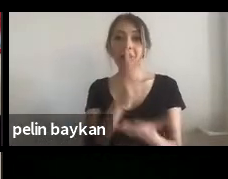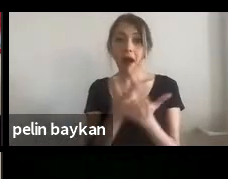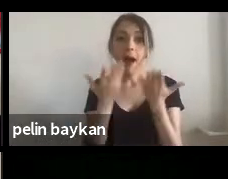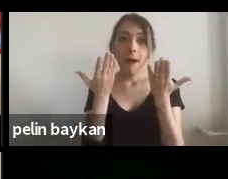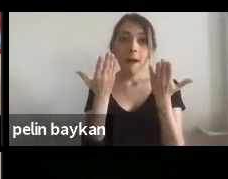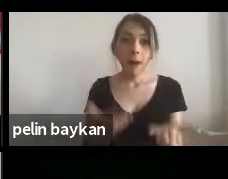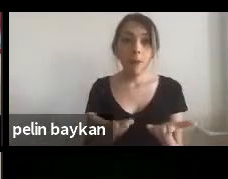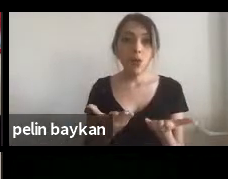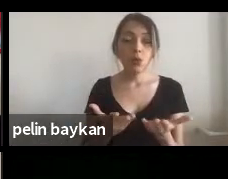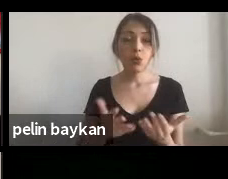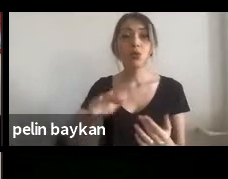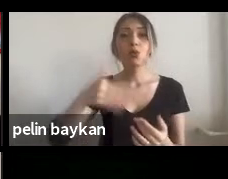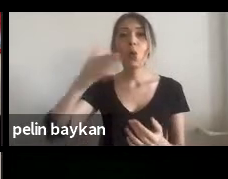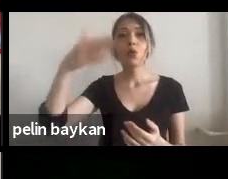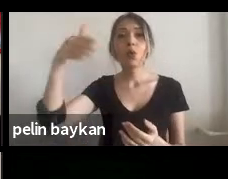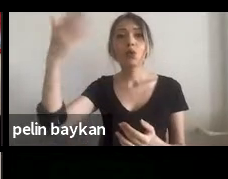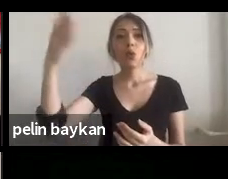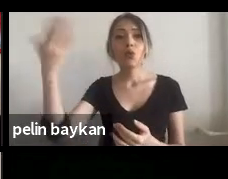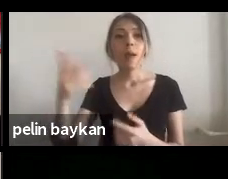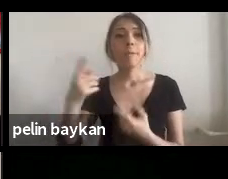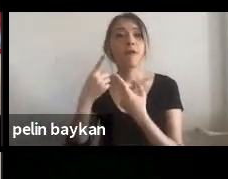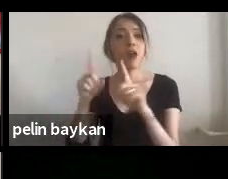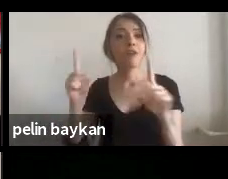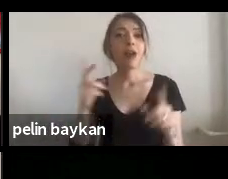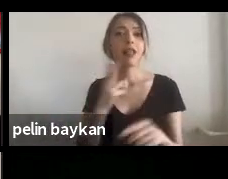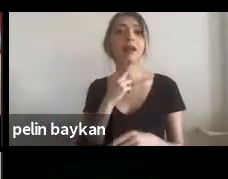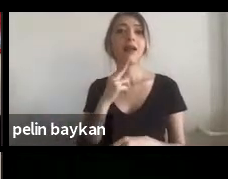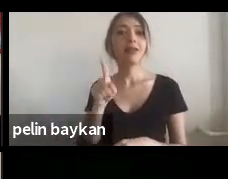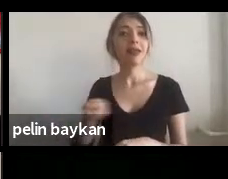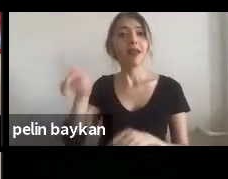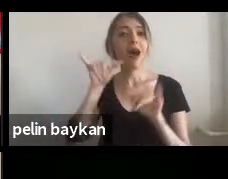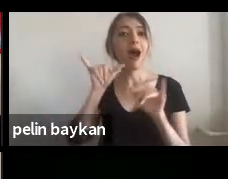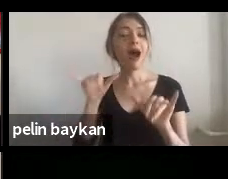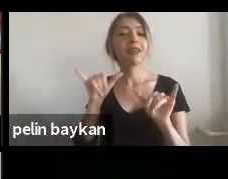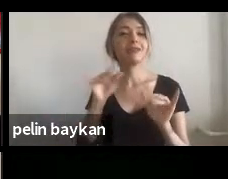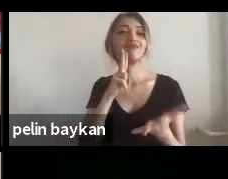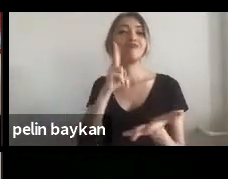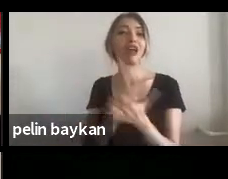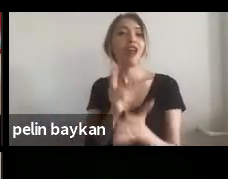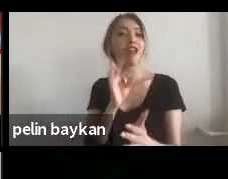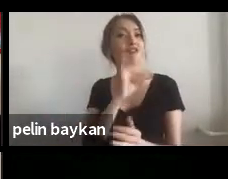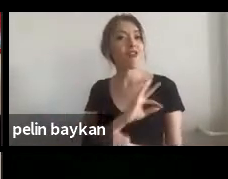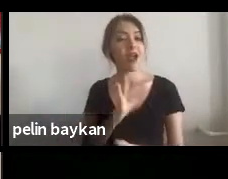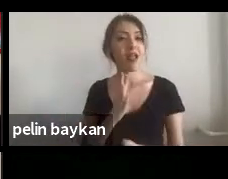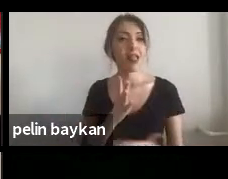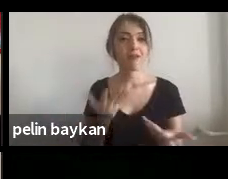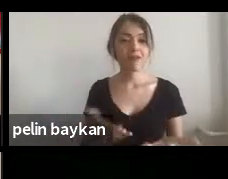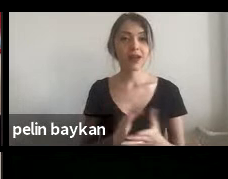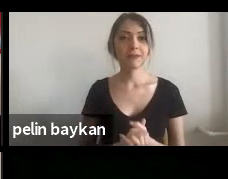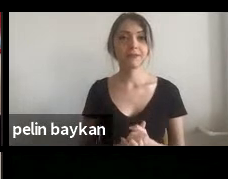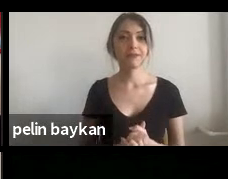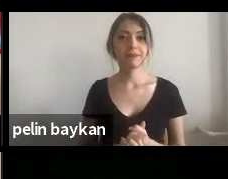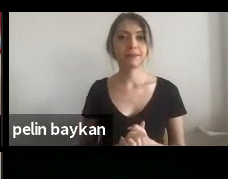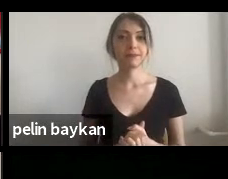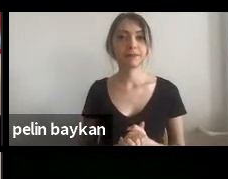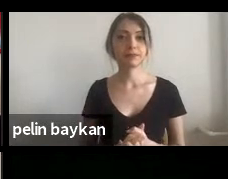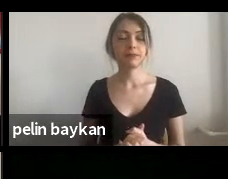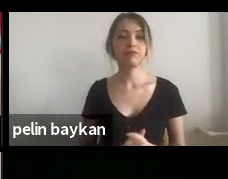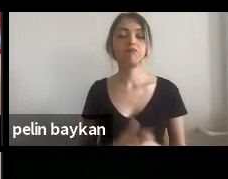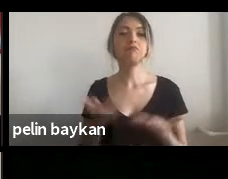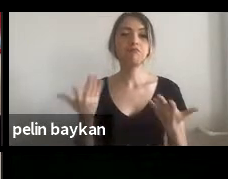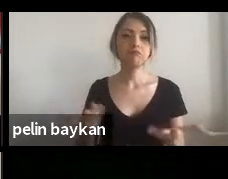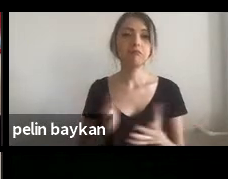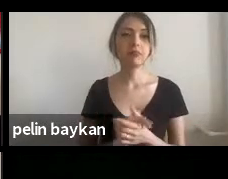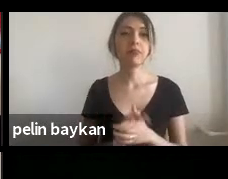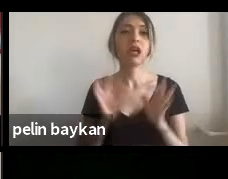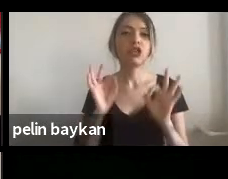olan herkesi ilgilendiriyor. Şimdi bu nedenle Bakanlar Komitesi'nin önündeki süreç bir yandan evet,